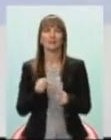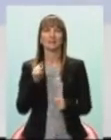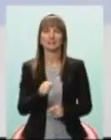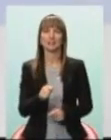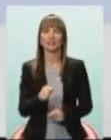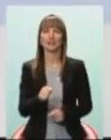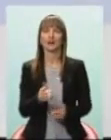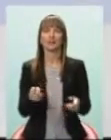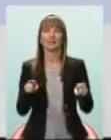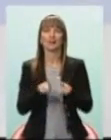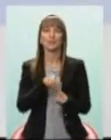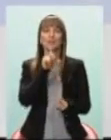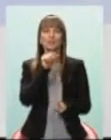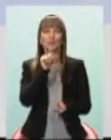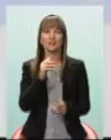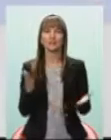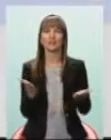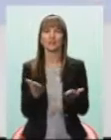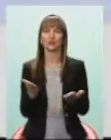Это такие птицы,